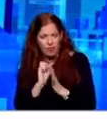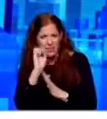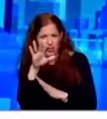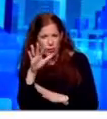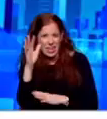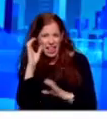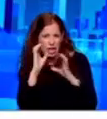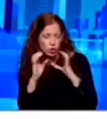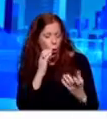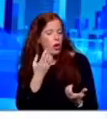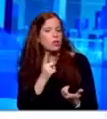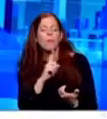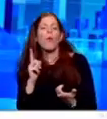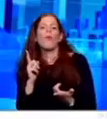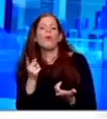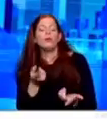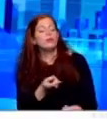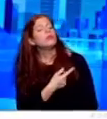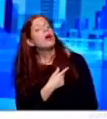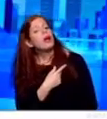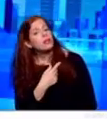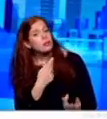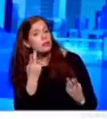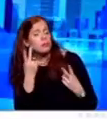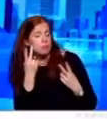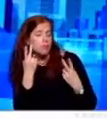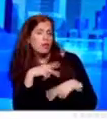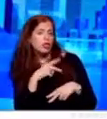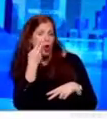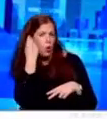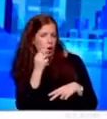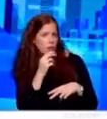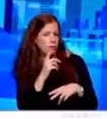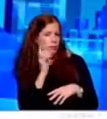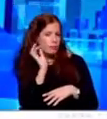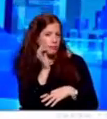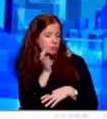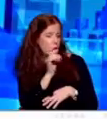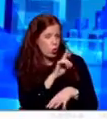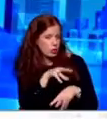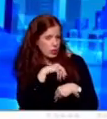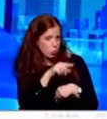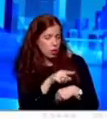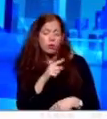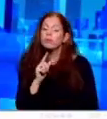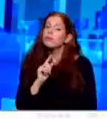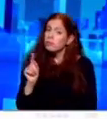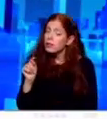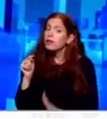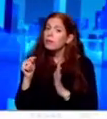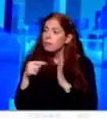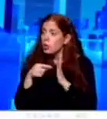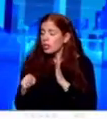לתקשורת, הם לא הביאו את זה למשרד החינוך. אני מעריך שלא מתוך תמיכה, מתוך דיון בעניין. לא, מתוך זה שבעצם